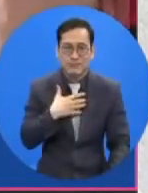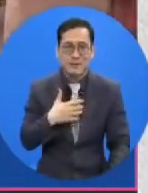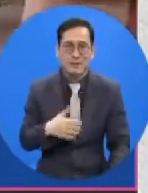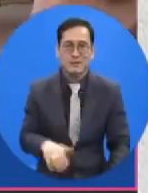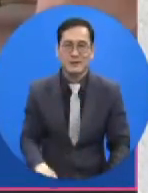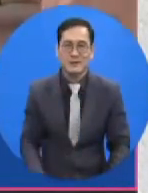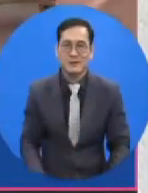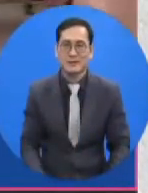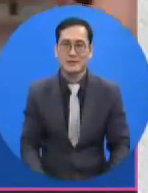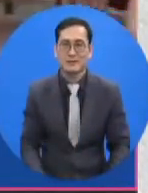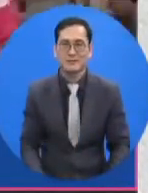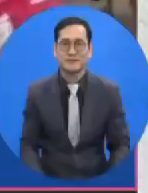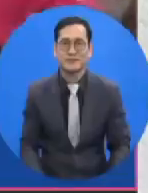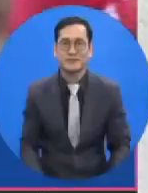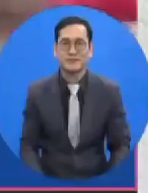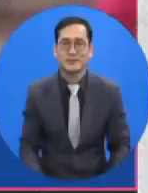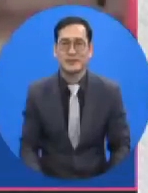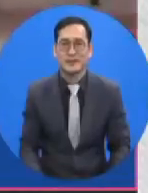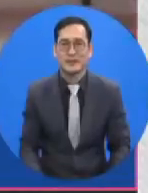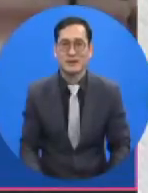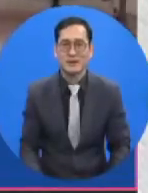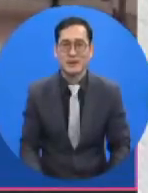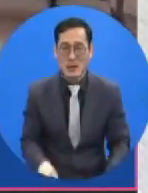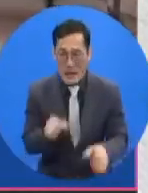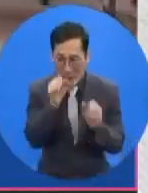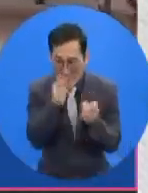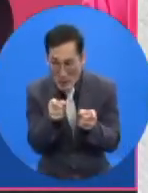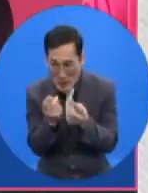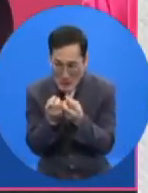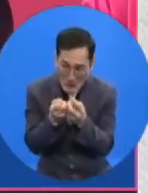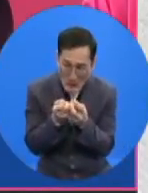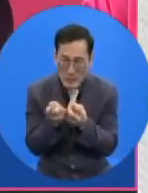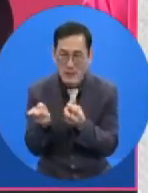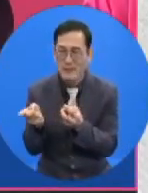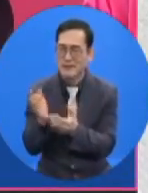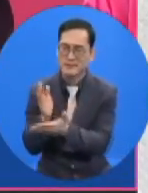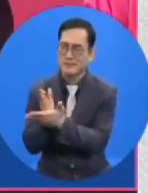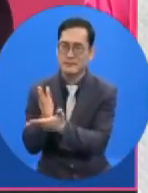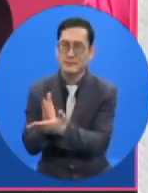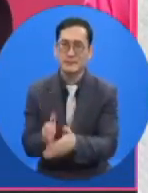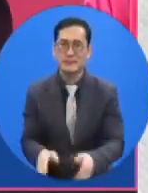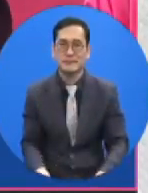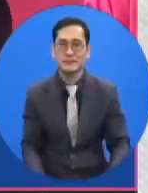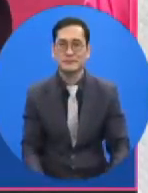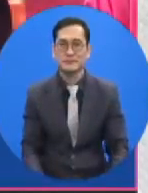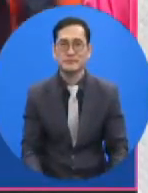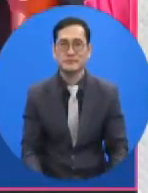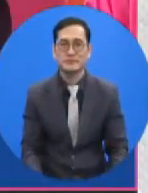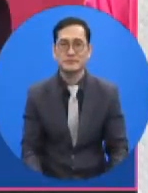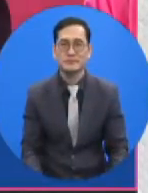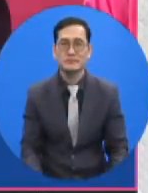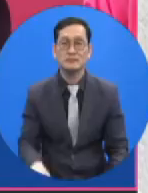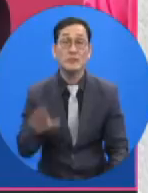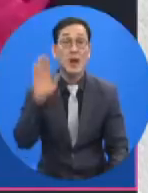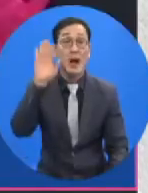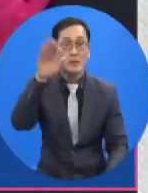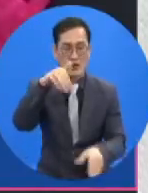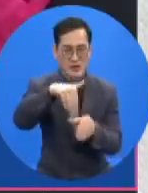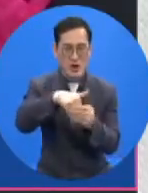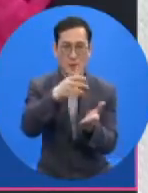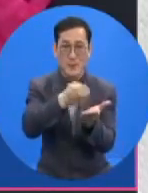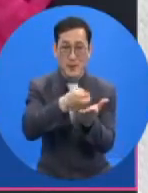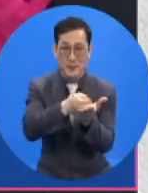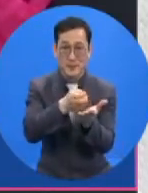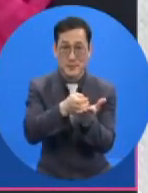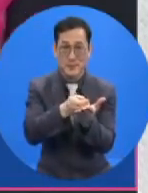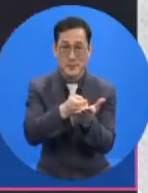되길 바라겠습니다만은. 저런 분들이 과연 국민들이 선택할 것인가. 그래서 앞으로 우리 선거법도 잘 만들어야